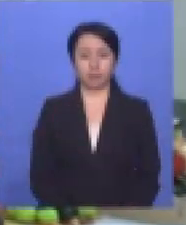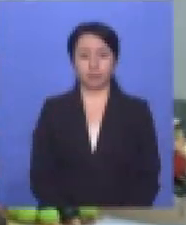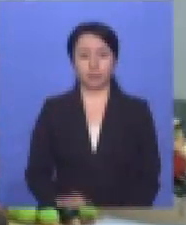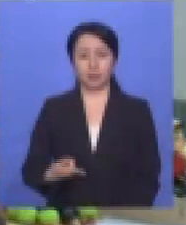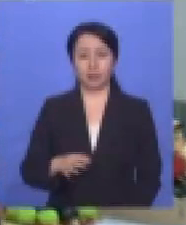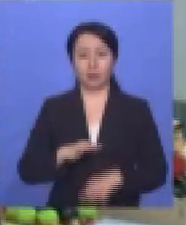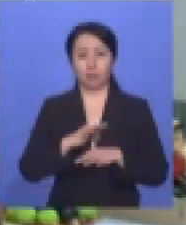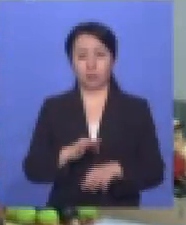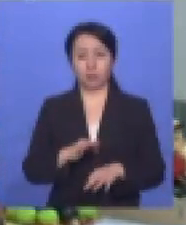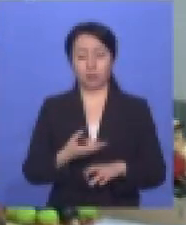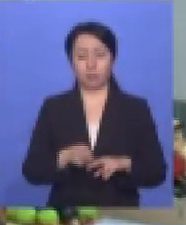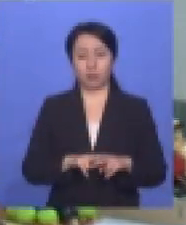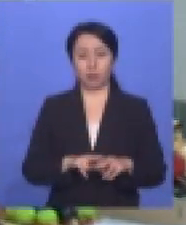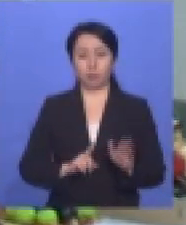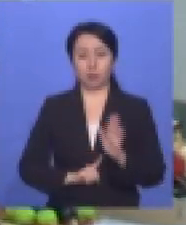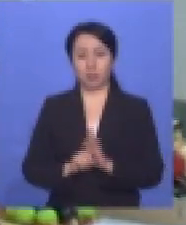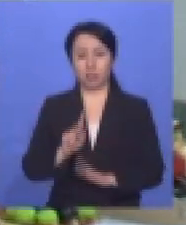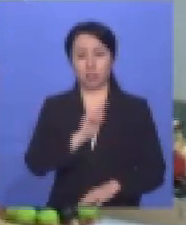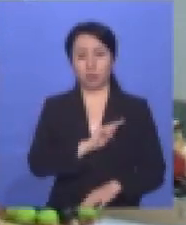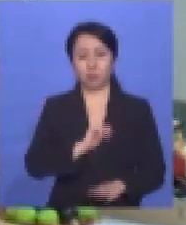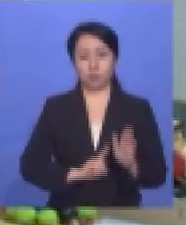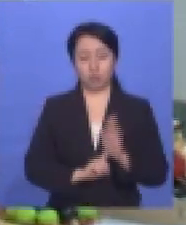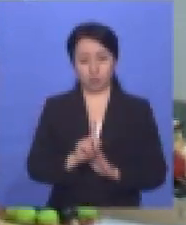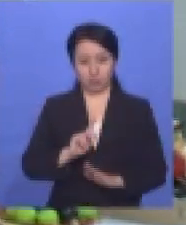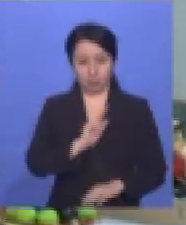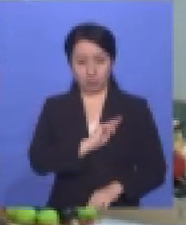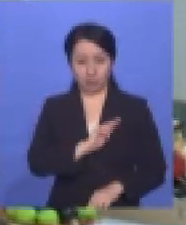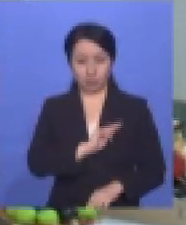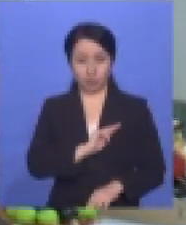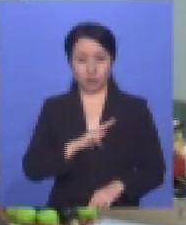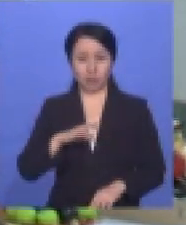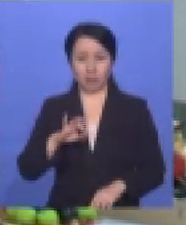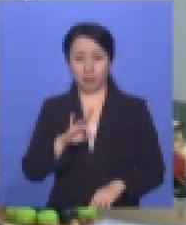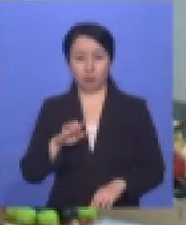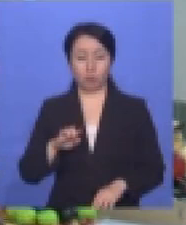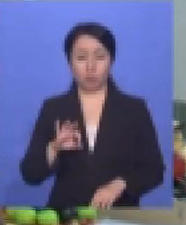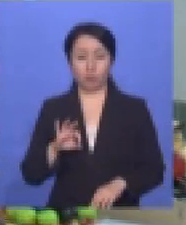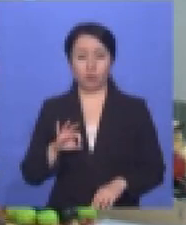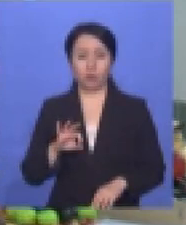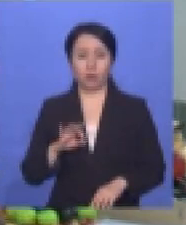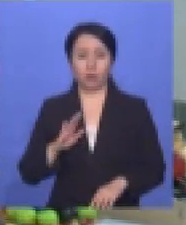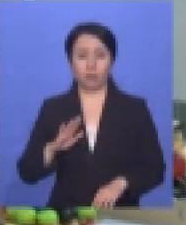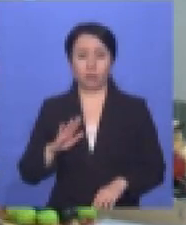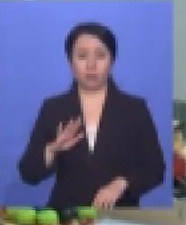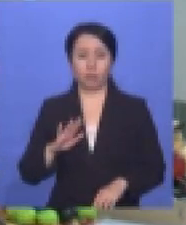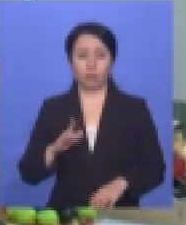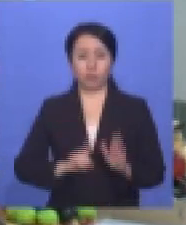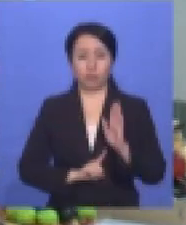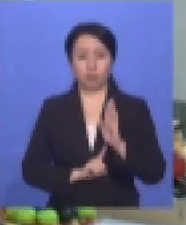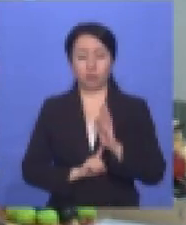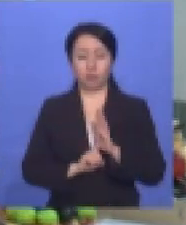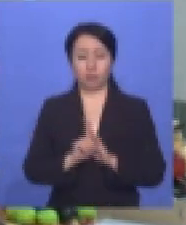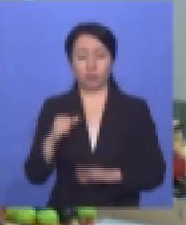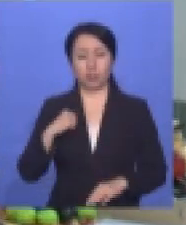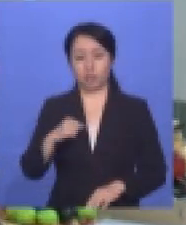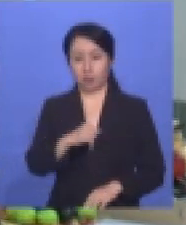проходил курсы сантехника, потом начал работать. Сначала работал СК «Зертео», потом начал сам